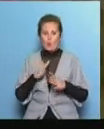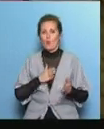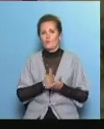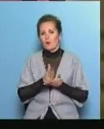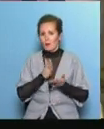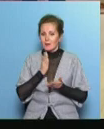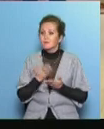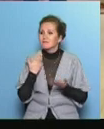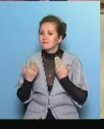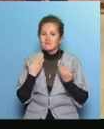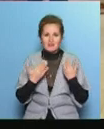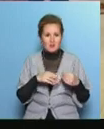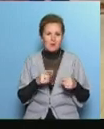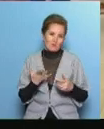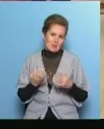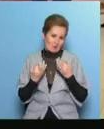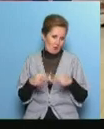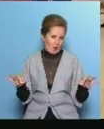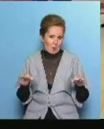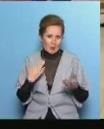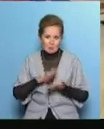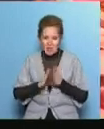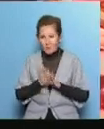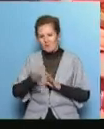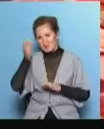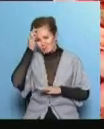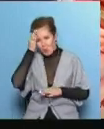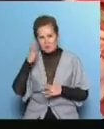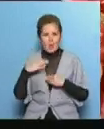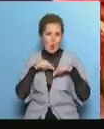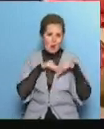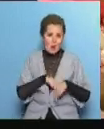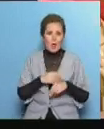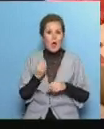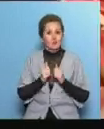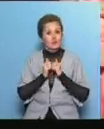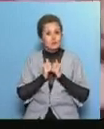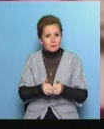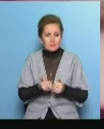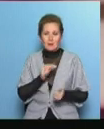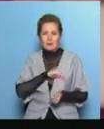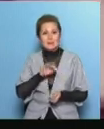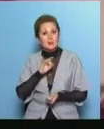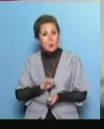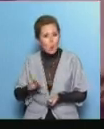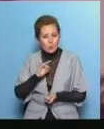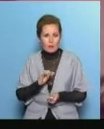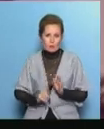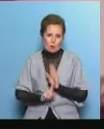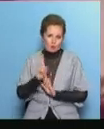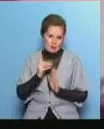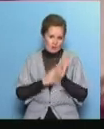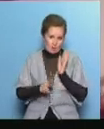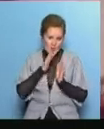есть время пообщаться в неформальной обстановке, вспомнить коллег, а еще историю. Она началась 90 лет назад с создания